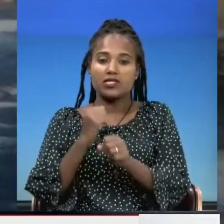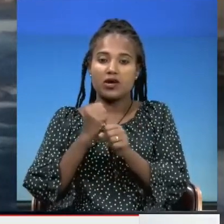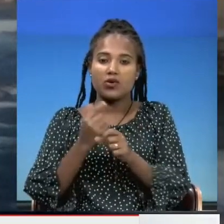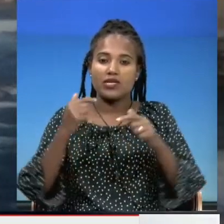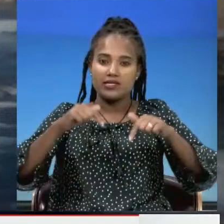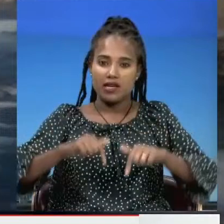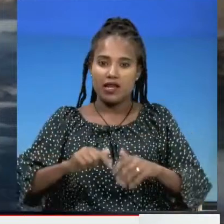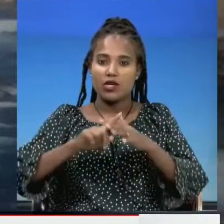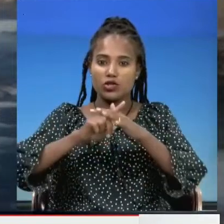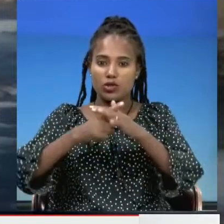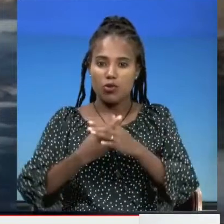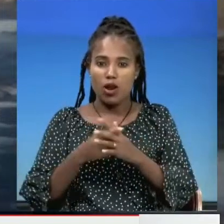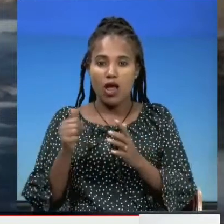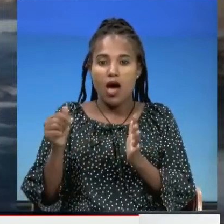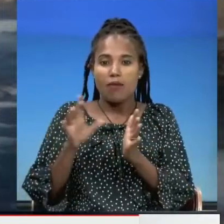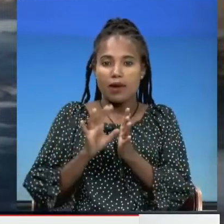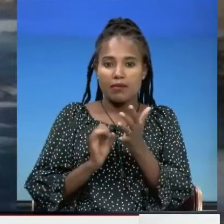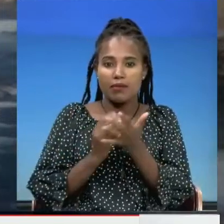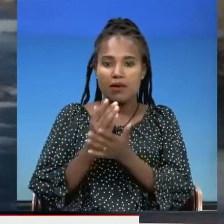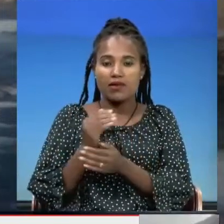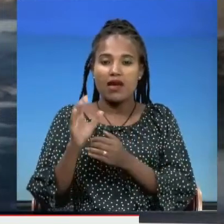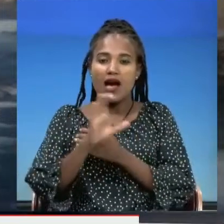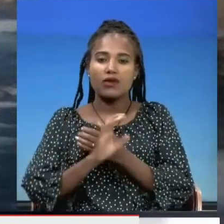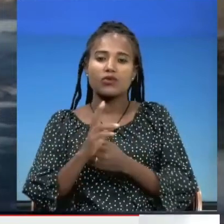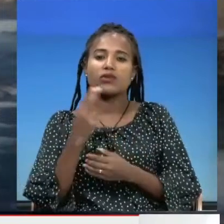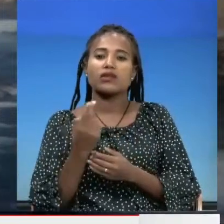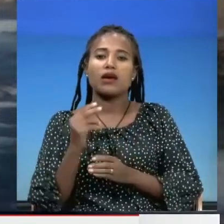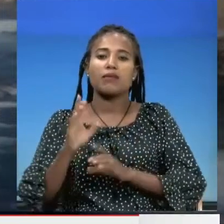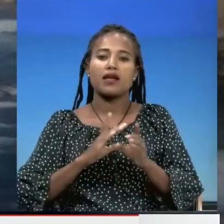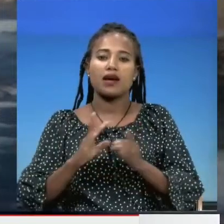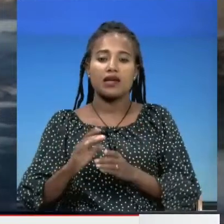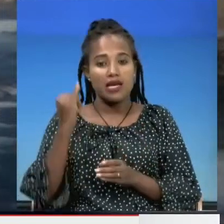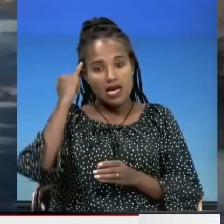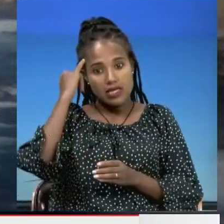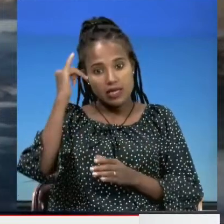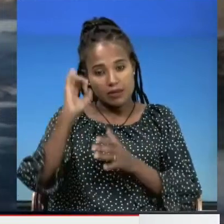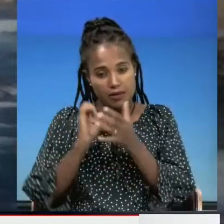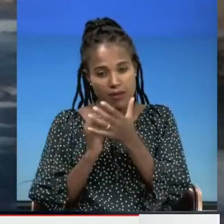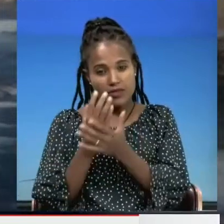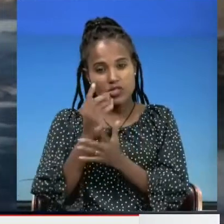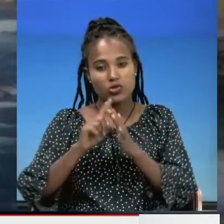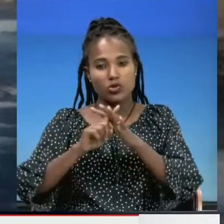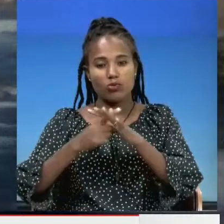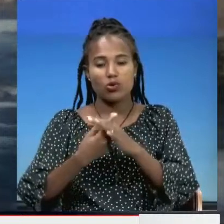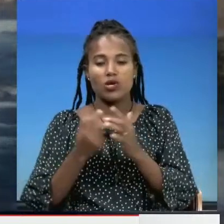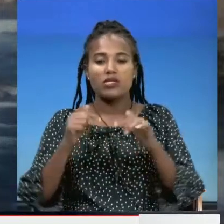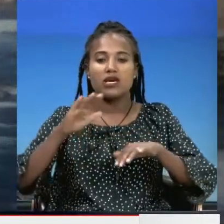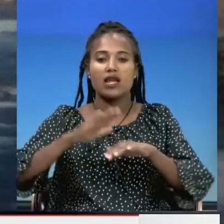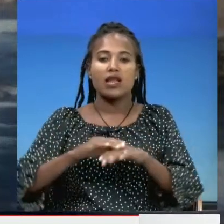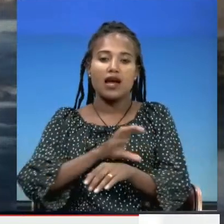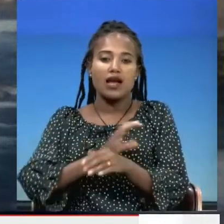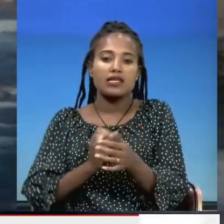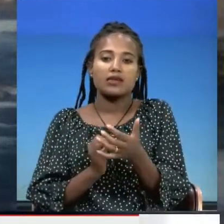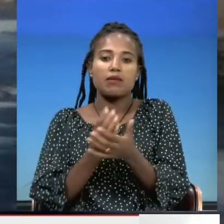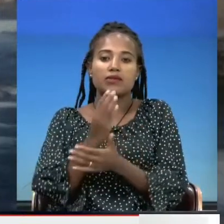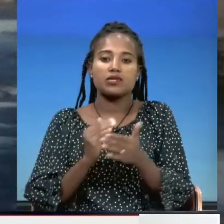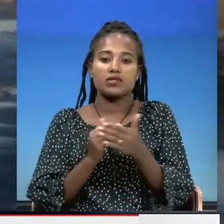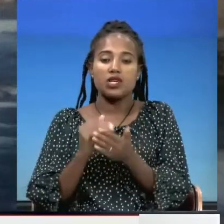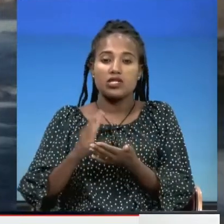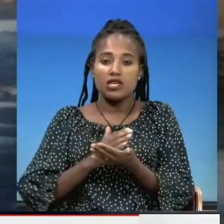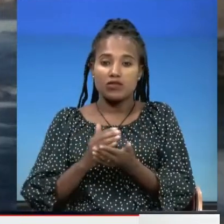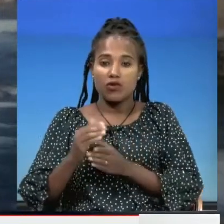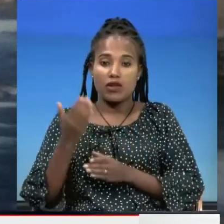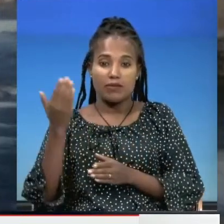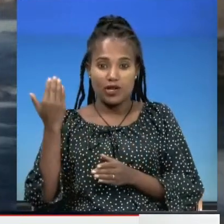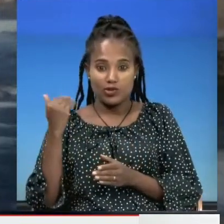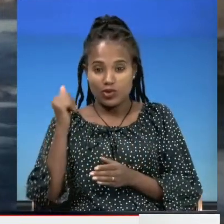ዛሬ ጀምሯል። አባይን በማልማት ሀገሪቱን ተጠቃሚ ለማድረግ ሐሳብ ከማመንጨት ጀምሮ ዛሬ ላይ ኃይል እስከ ማመንጨት ድረስ አስተዋጽኦ